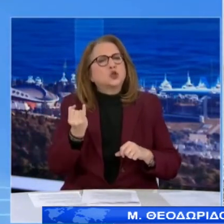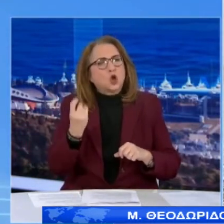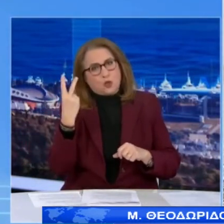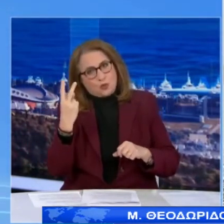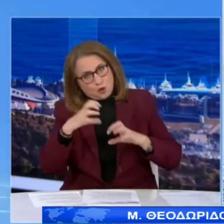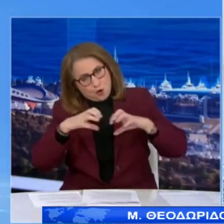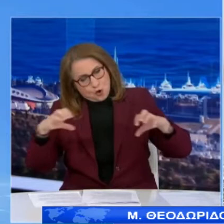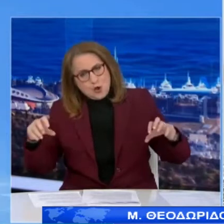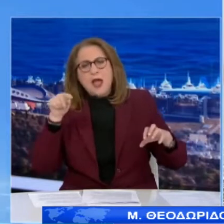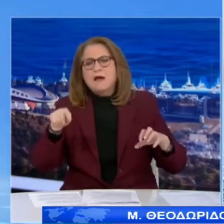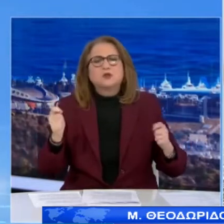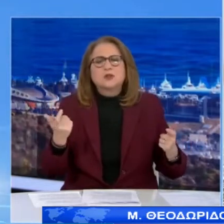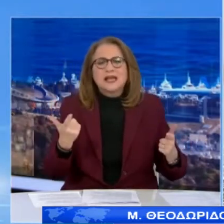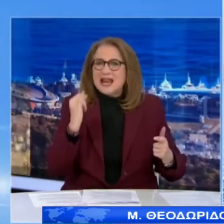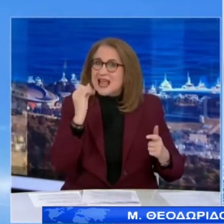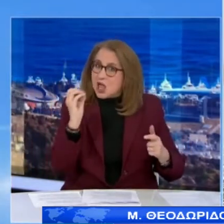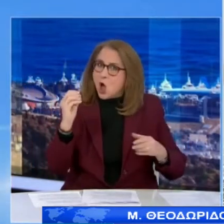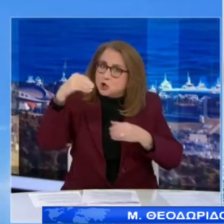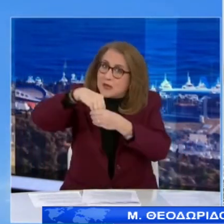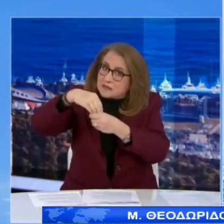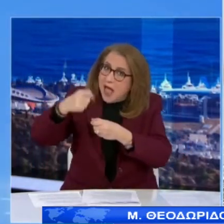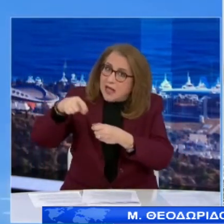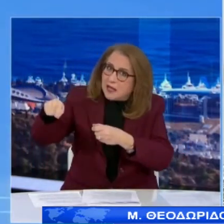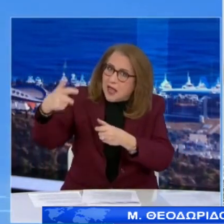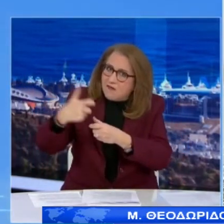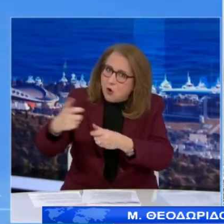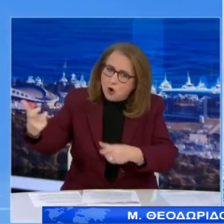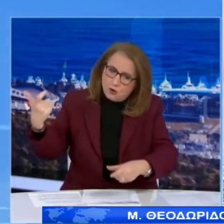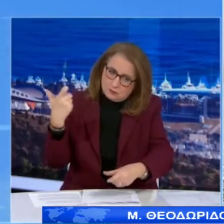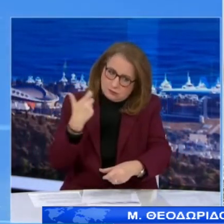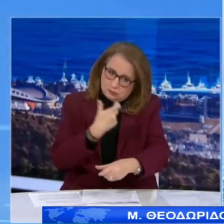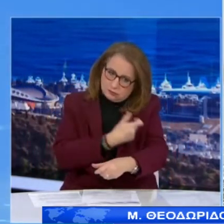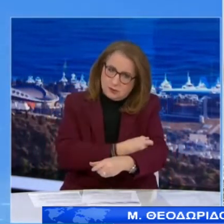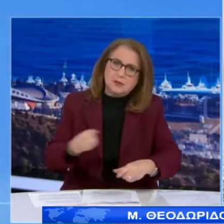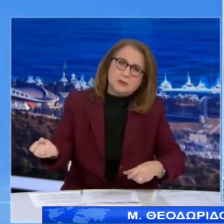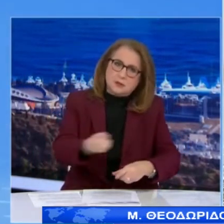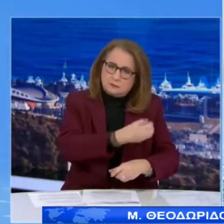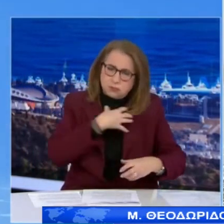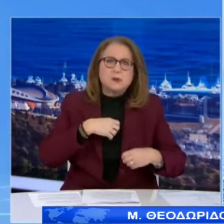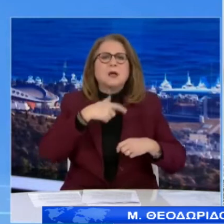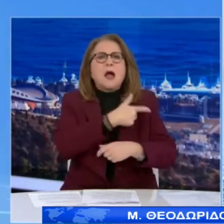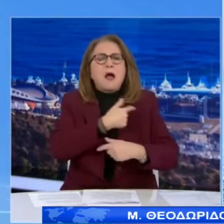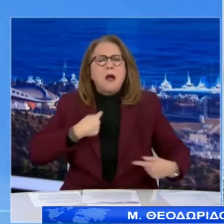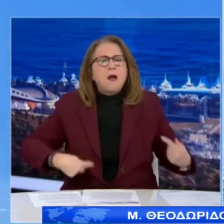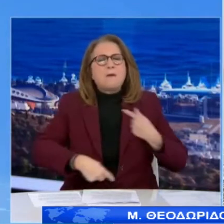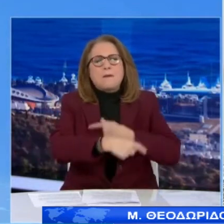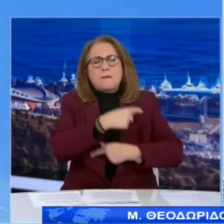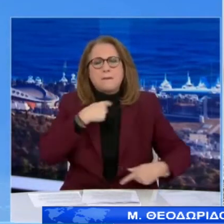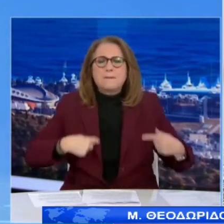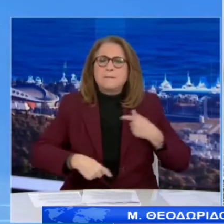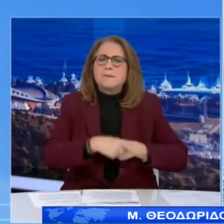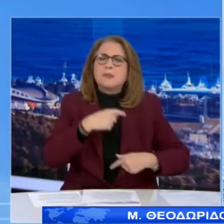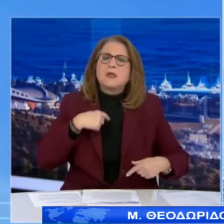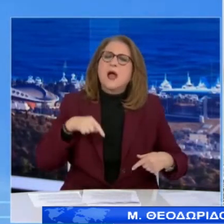αδενοϊός, που διαβιβάζει με ασφάλεια τον γενετικό κώδικα στα σωματικά κύτταρα που παράγουν πάλι την